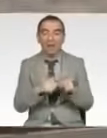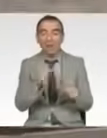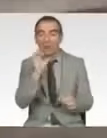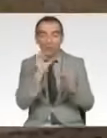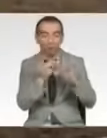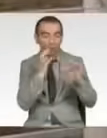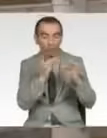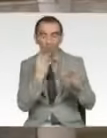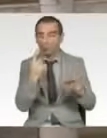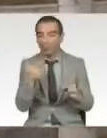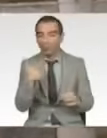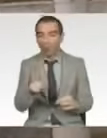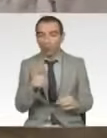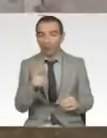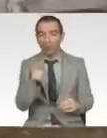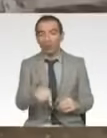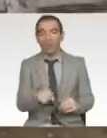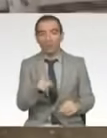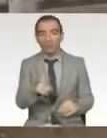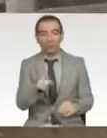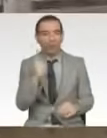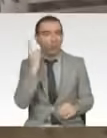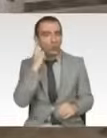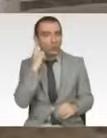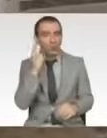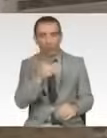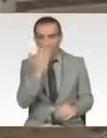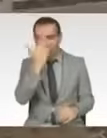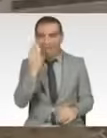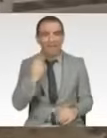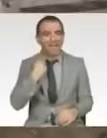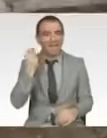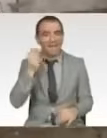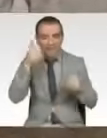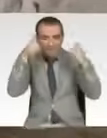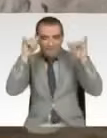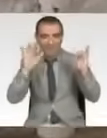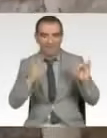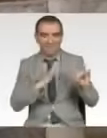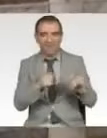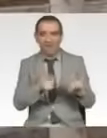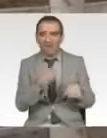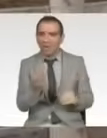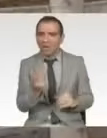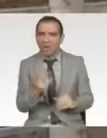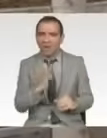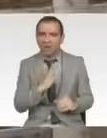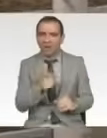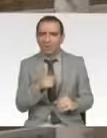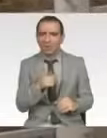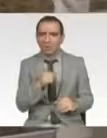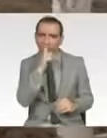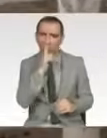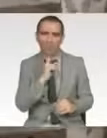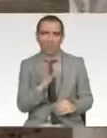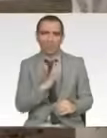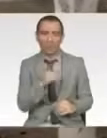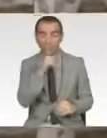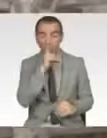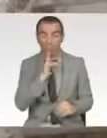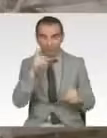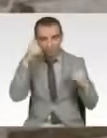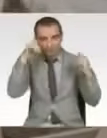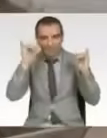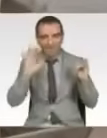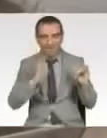ve Hayri Bey'in yanındayız. Burada meşhur o karayaka koyunlarından var. Hayri Bey kaç tane var? 100. 100 tane. 100 koyunum var.